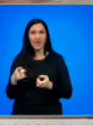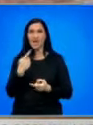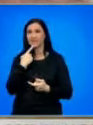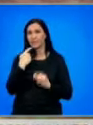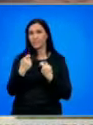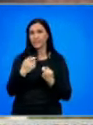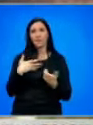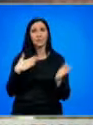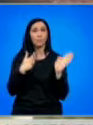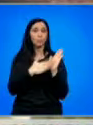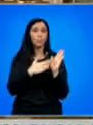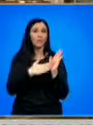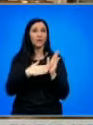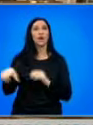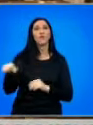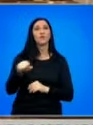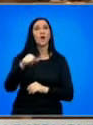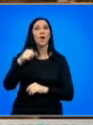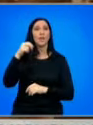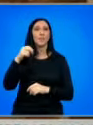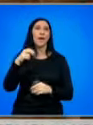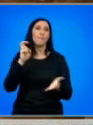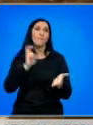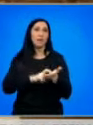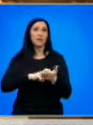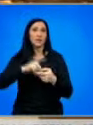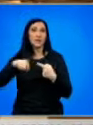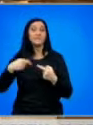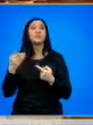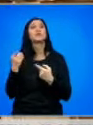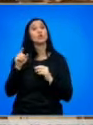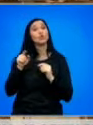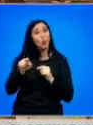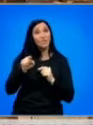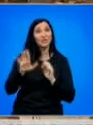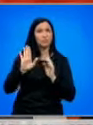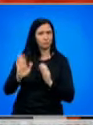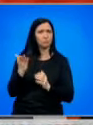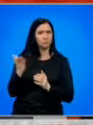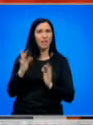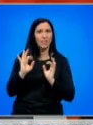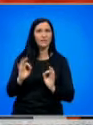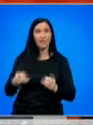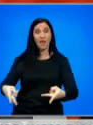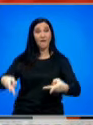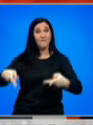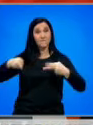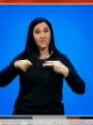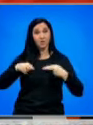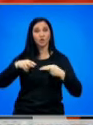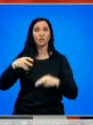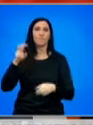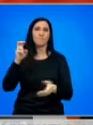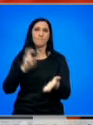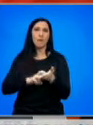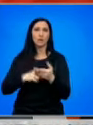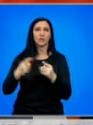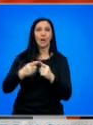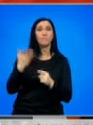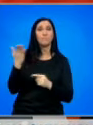поздравя ръководството на ББР за това, че те наистина връщат банката